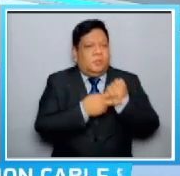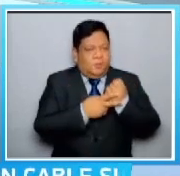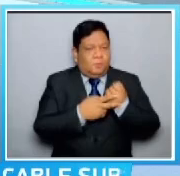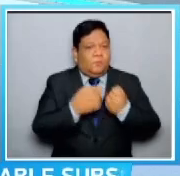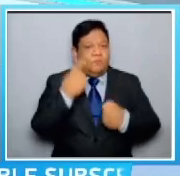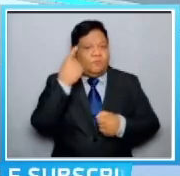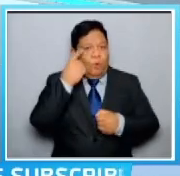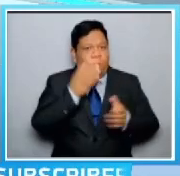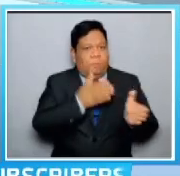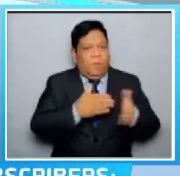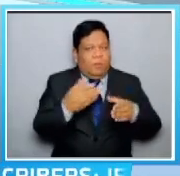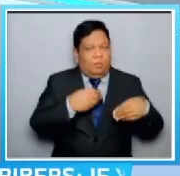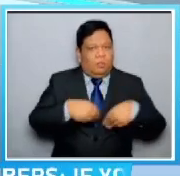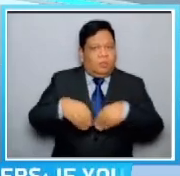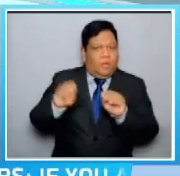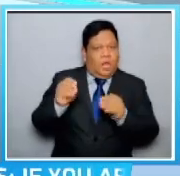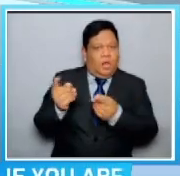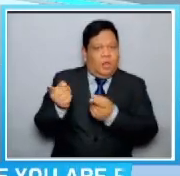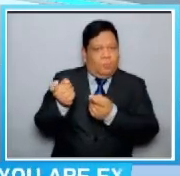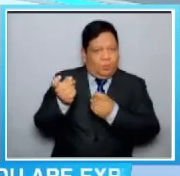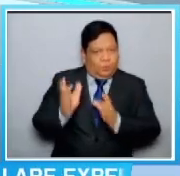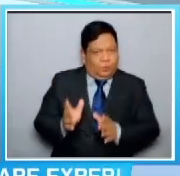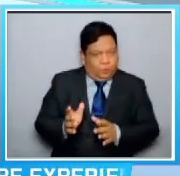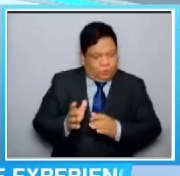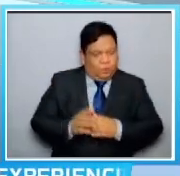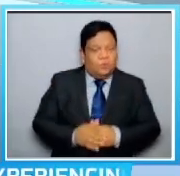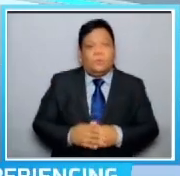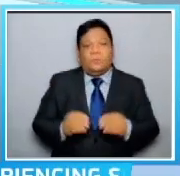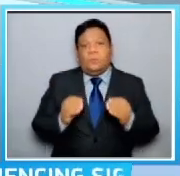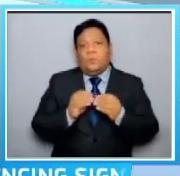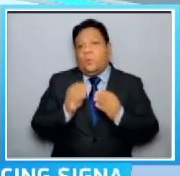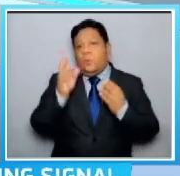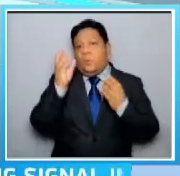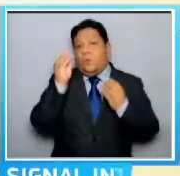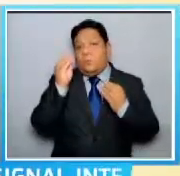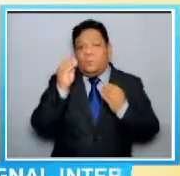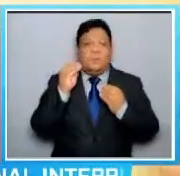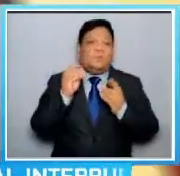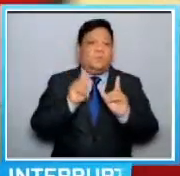po itong balita ni Jan Consulta para huwag maging biktima.